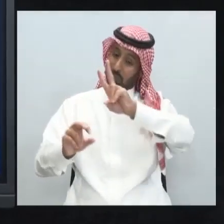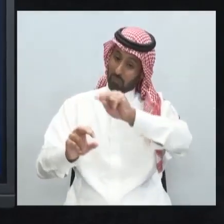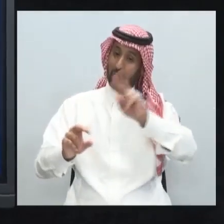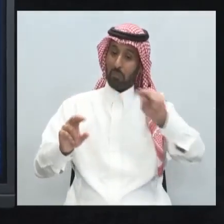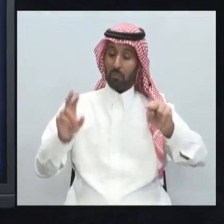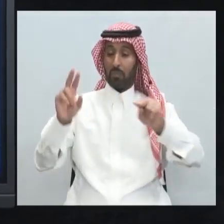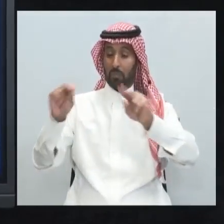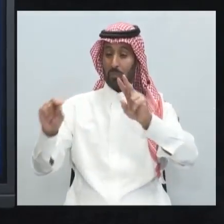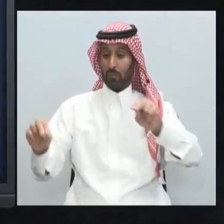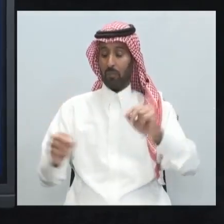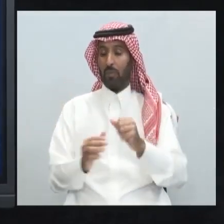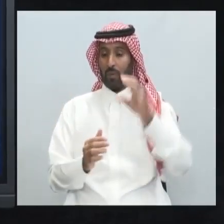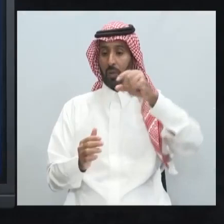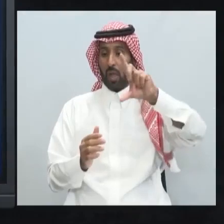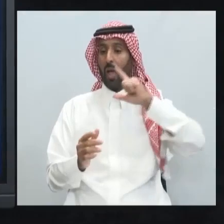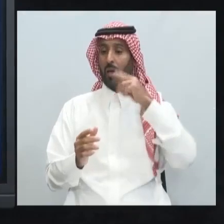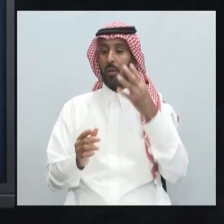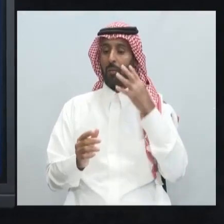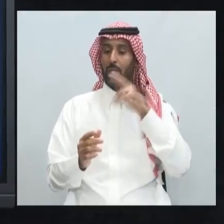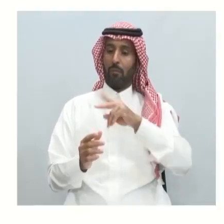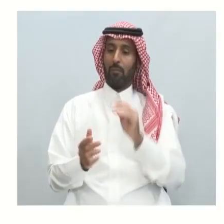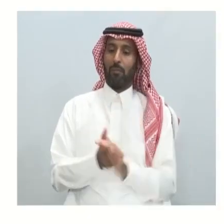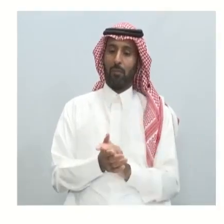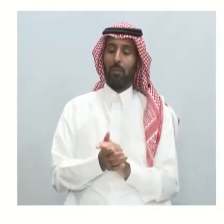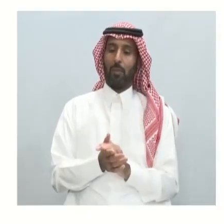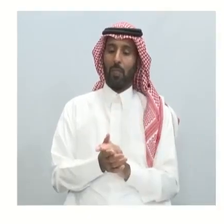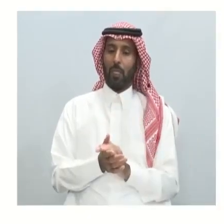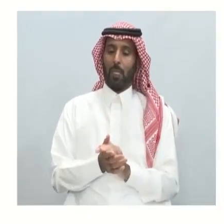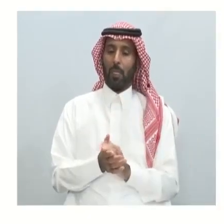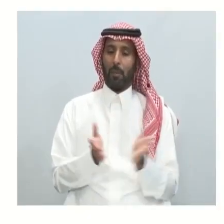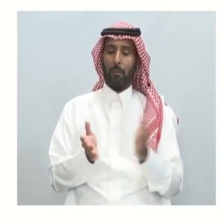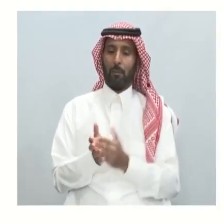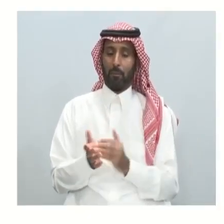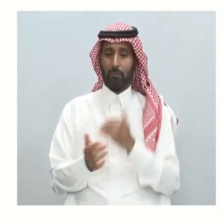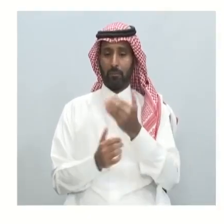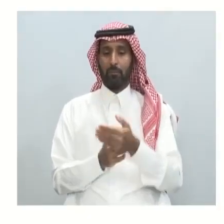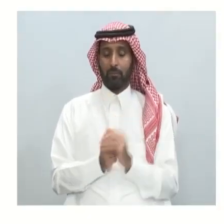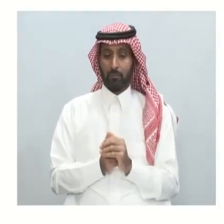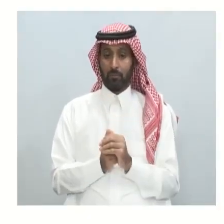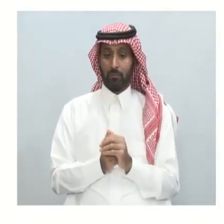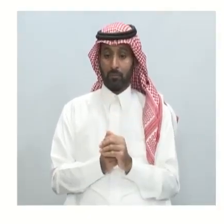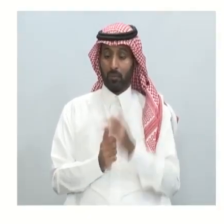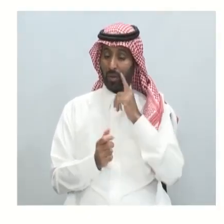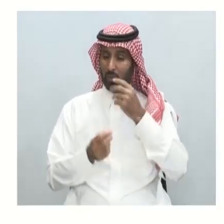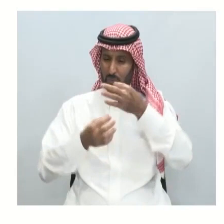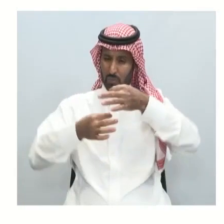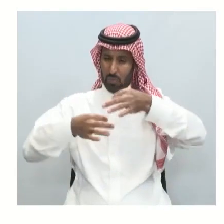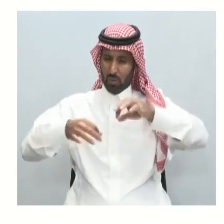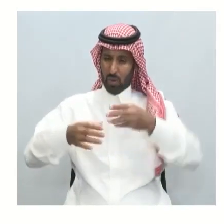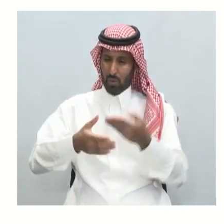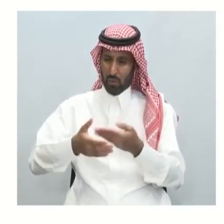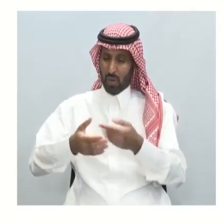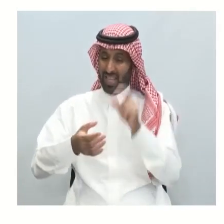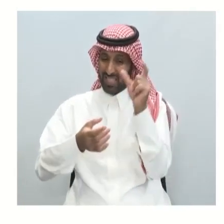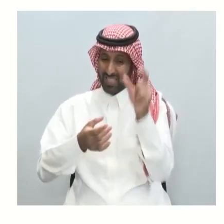ككل لرابع كلوريد الكربون غير قطبي ننتقل الان الى قابليه ذوبان الجزيئات